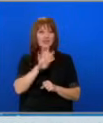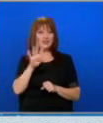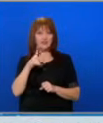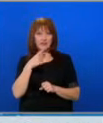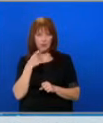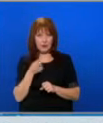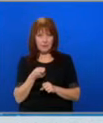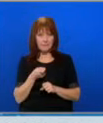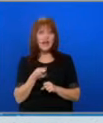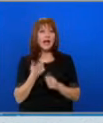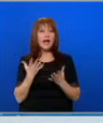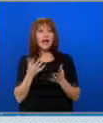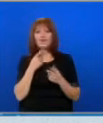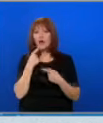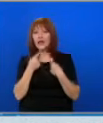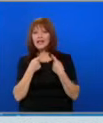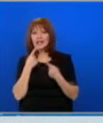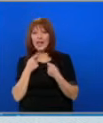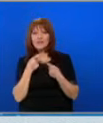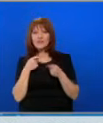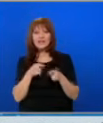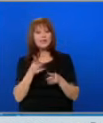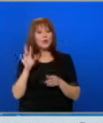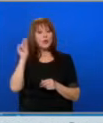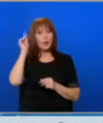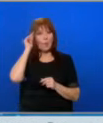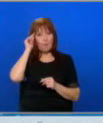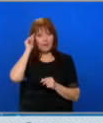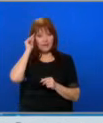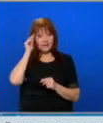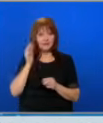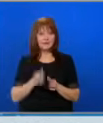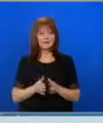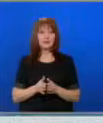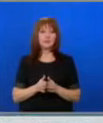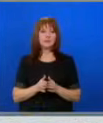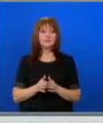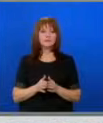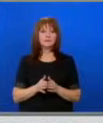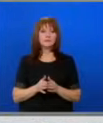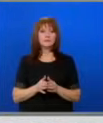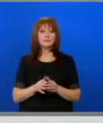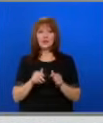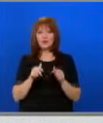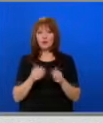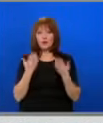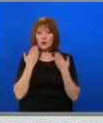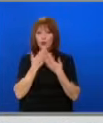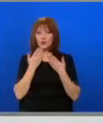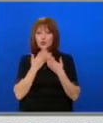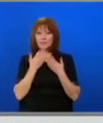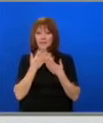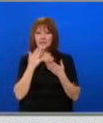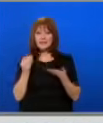своя произход. Какво разказват за него тези, които го помнят? Вижте. В този учебен етюд са